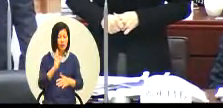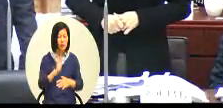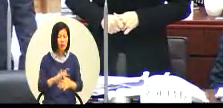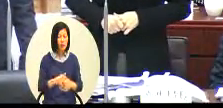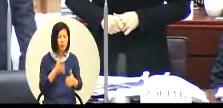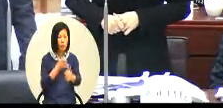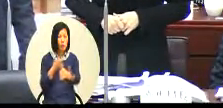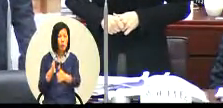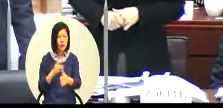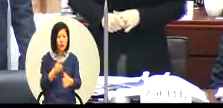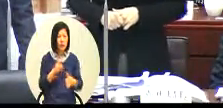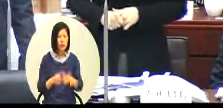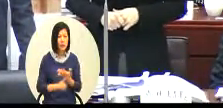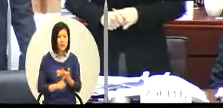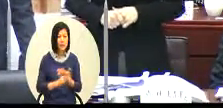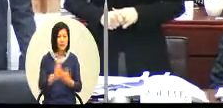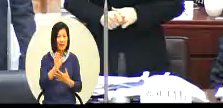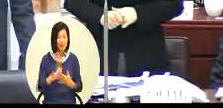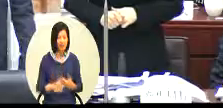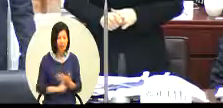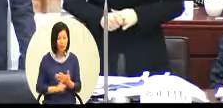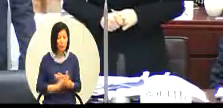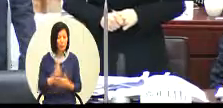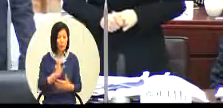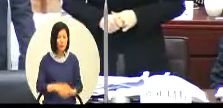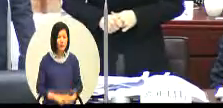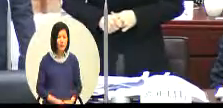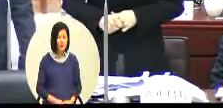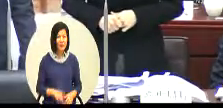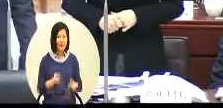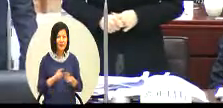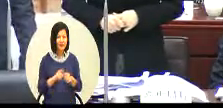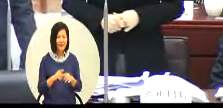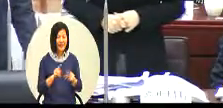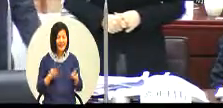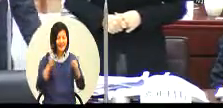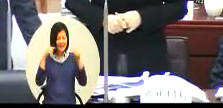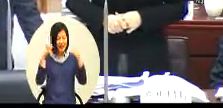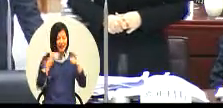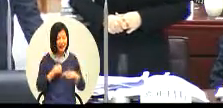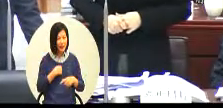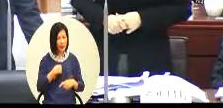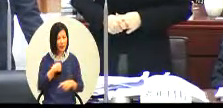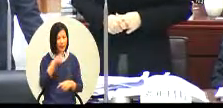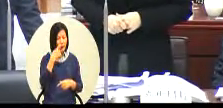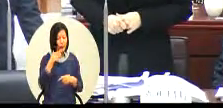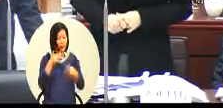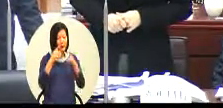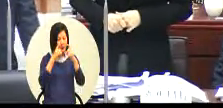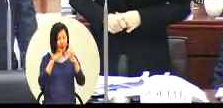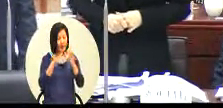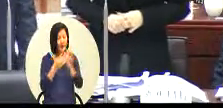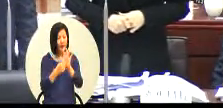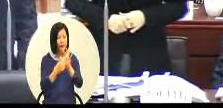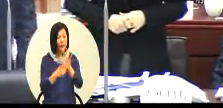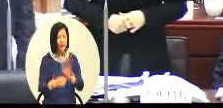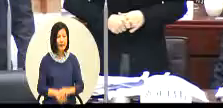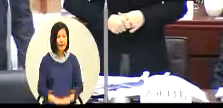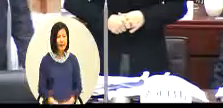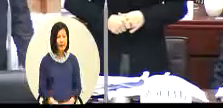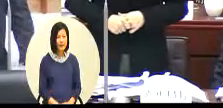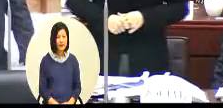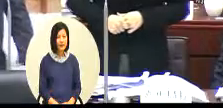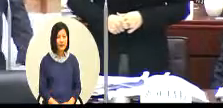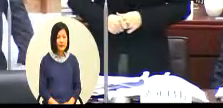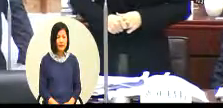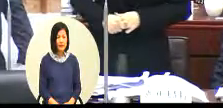候，我看你很紧张啊，不要紧张啊，听到我的话来做一个我们的回答好不好？我也希望说在这